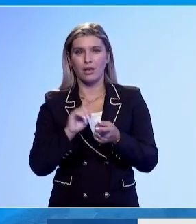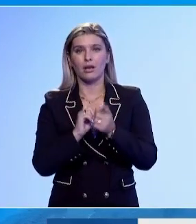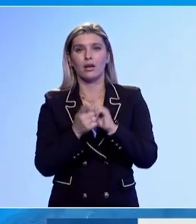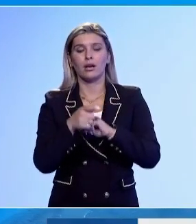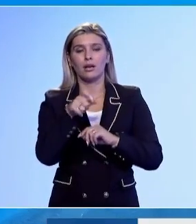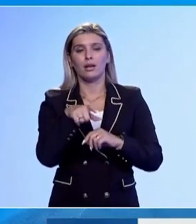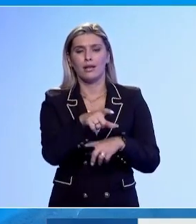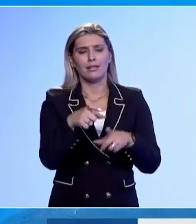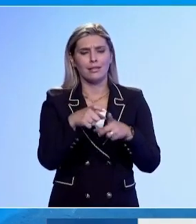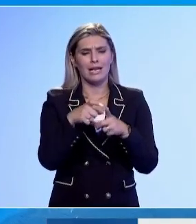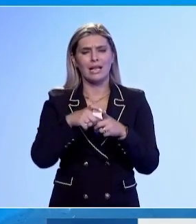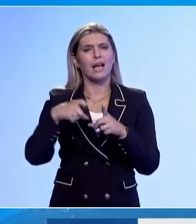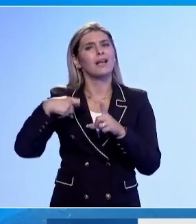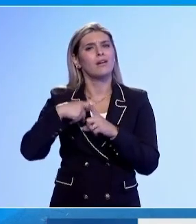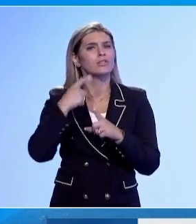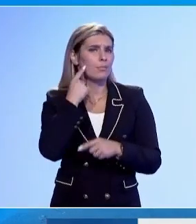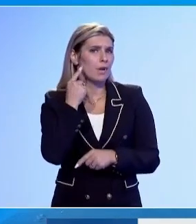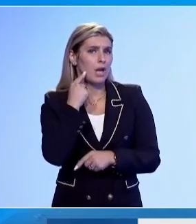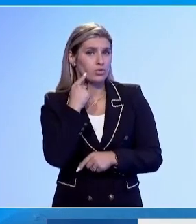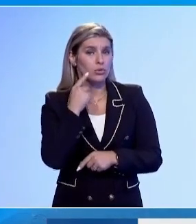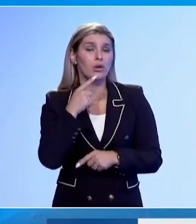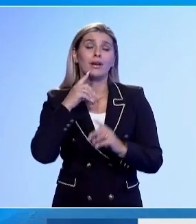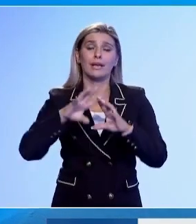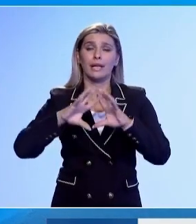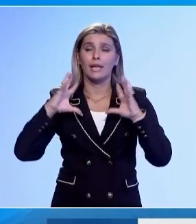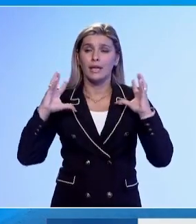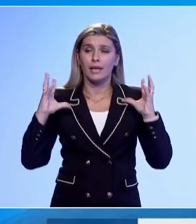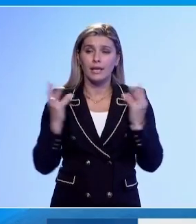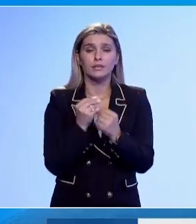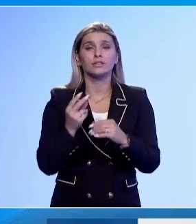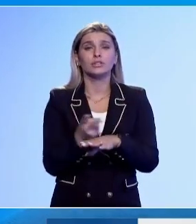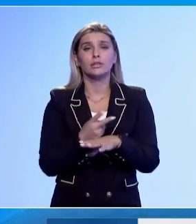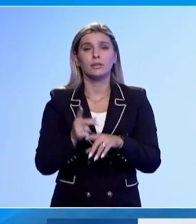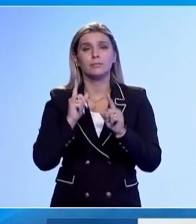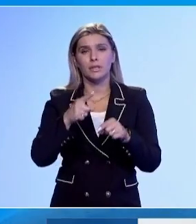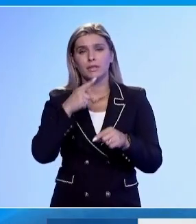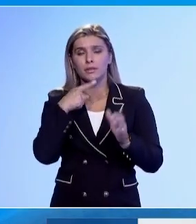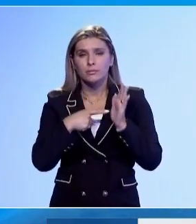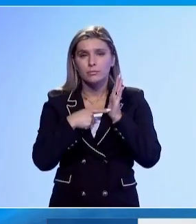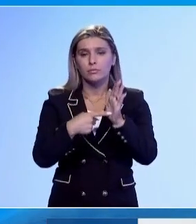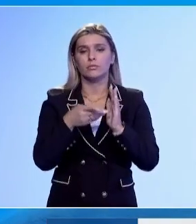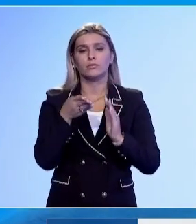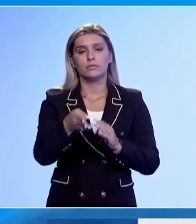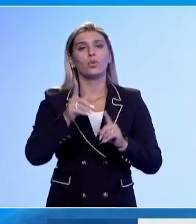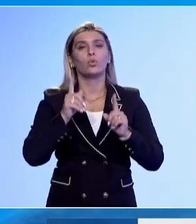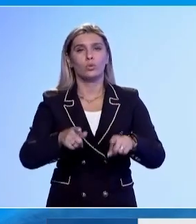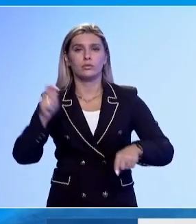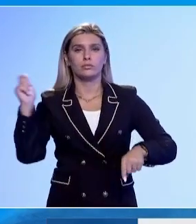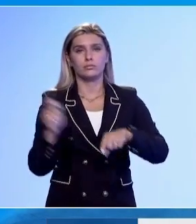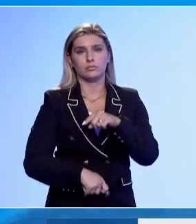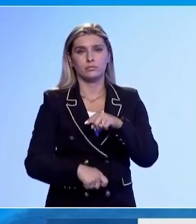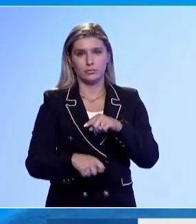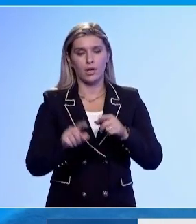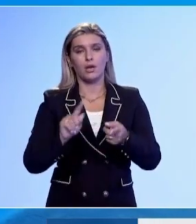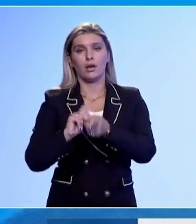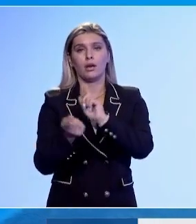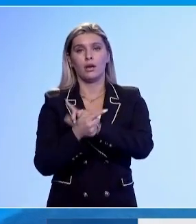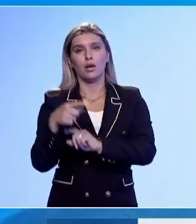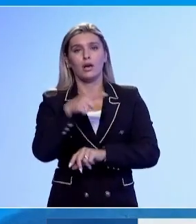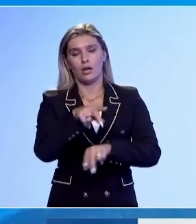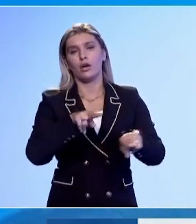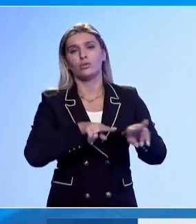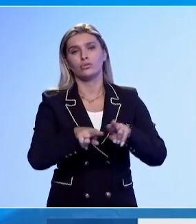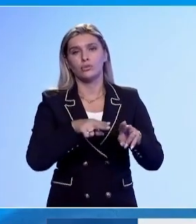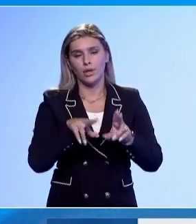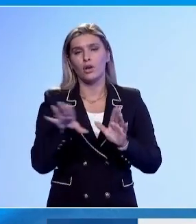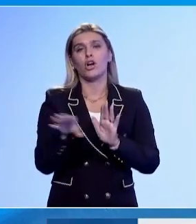shoqëri e një popull i tërë ta dënoj publikisht krimin në mënyrë që gjykata të mund të nxjerrë një verdikt